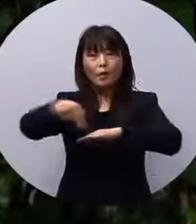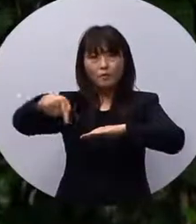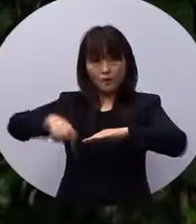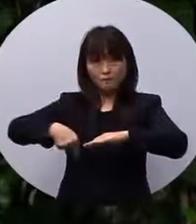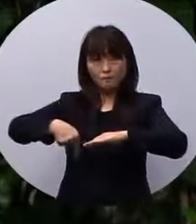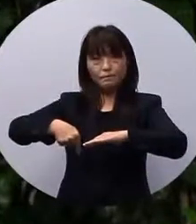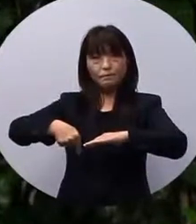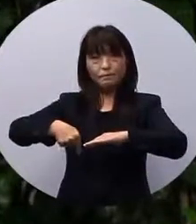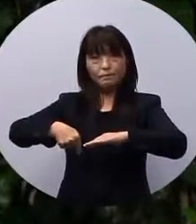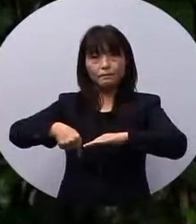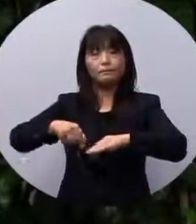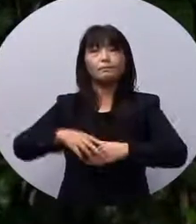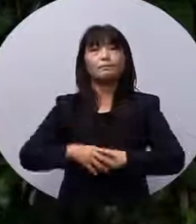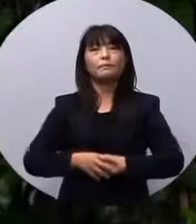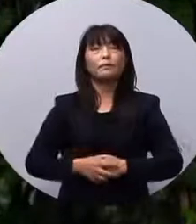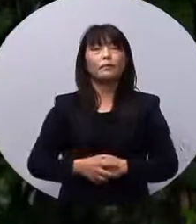ろいろ